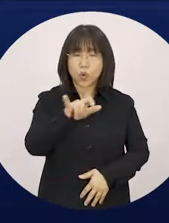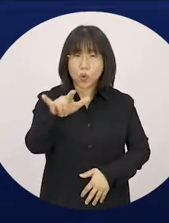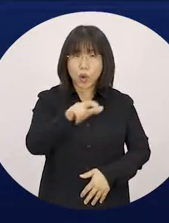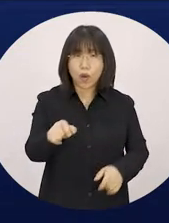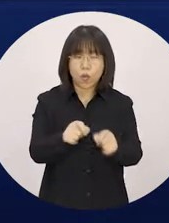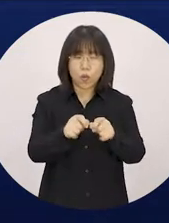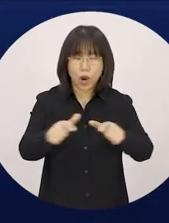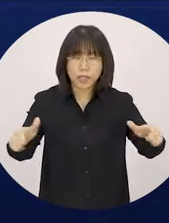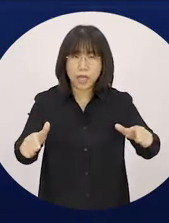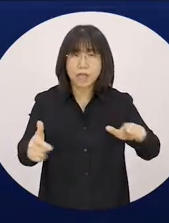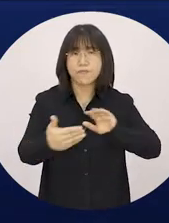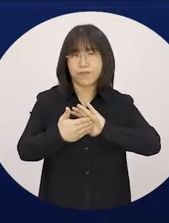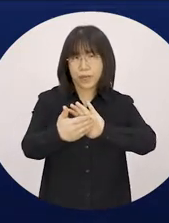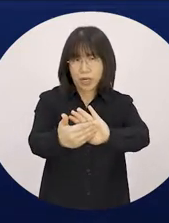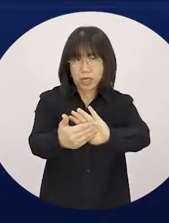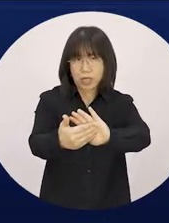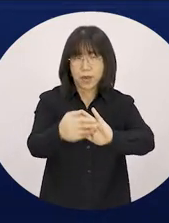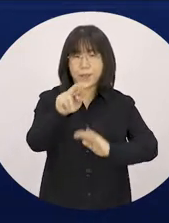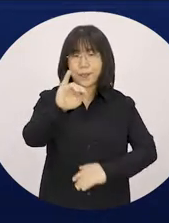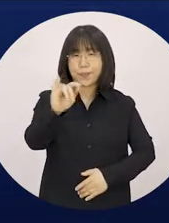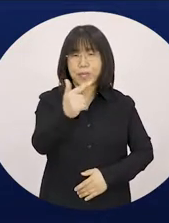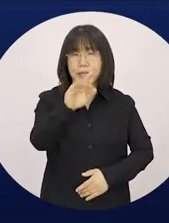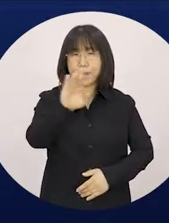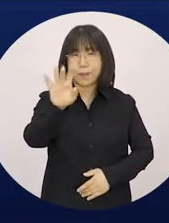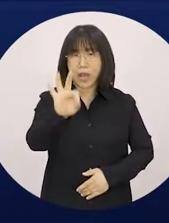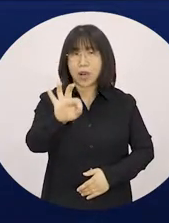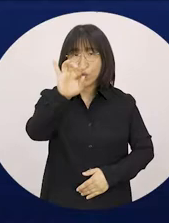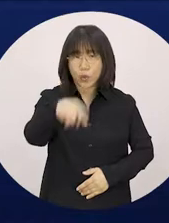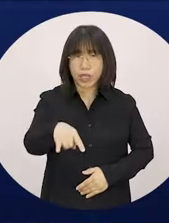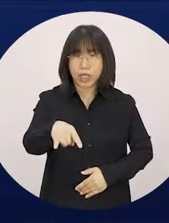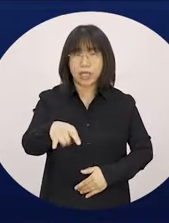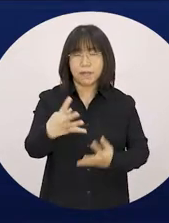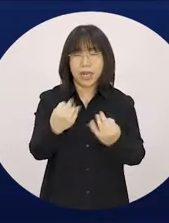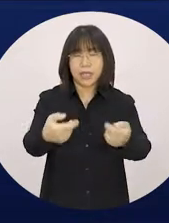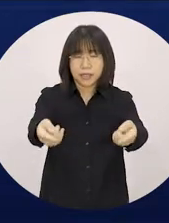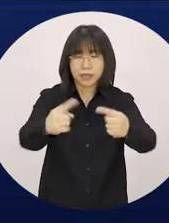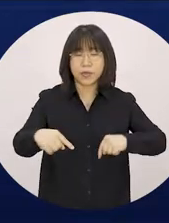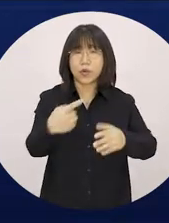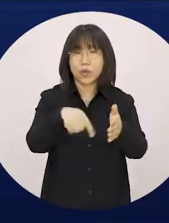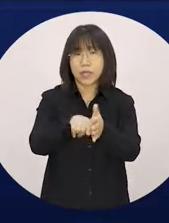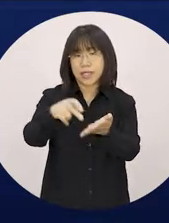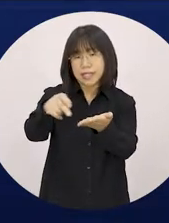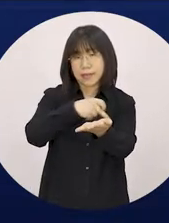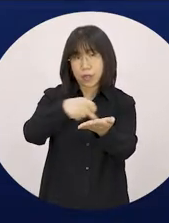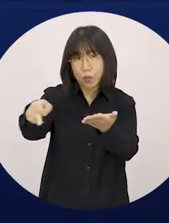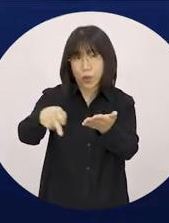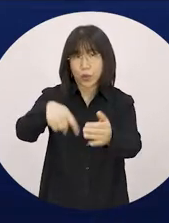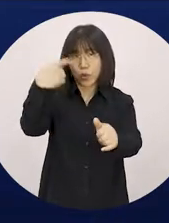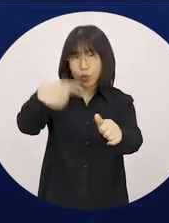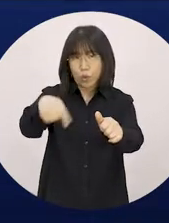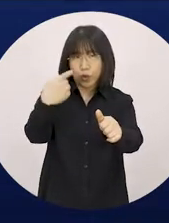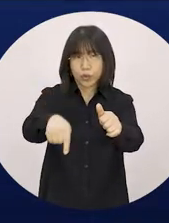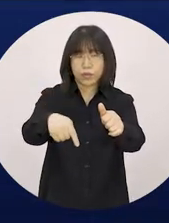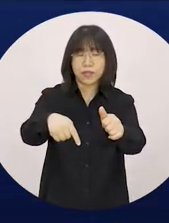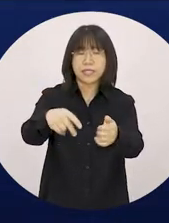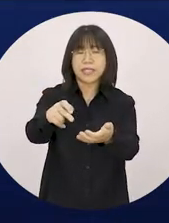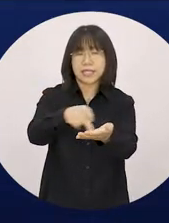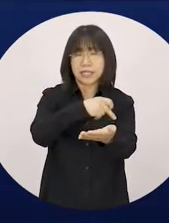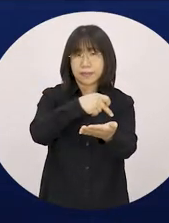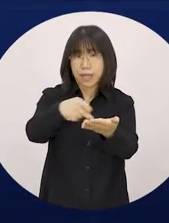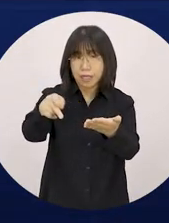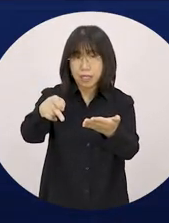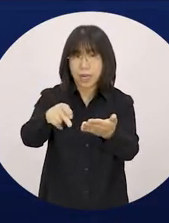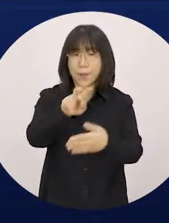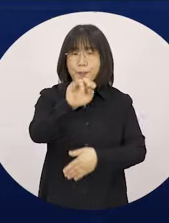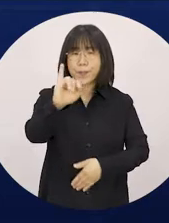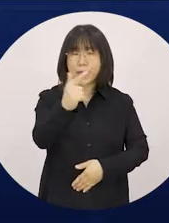강서구가 코론 알고 확산을 방지하기 고민 방이 대원 의 참여 편의를 높이기 위해 스마트 폰으로도 교육이 가능한